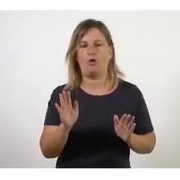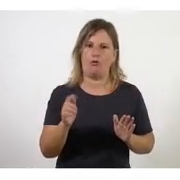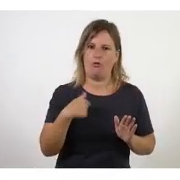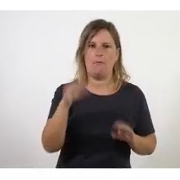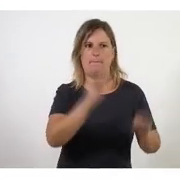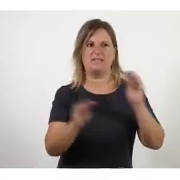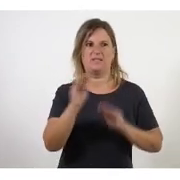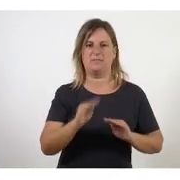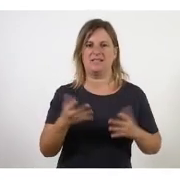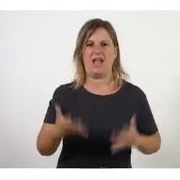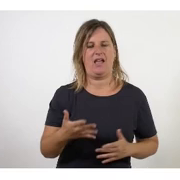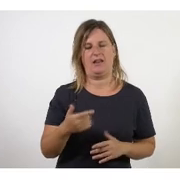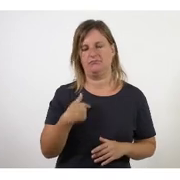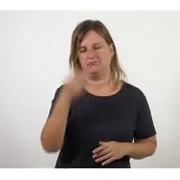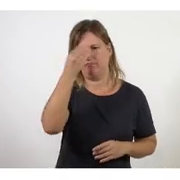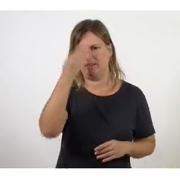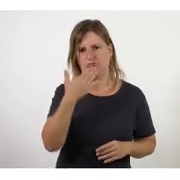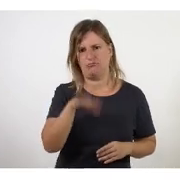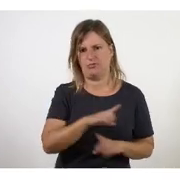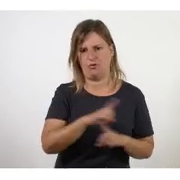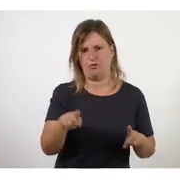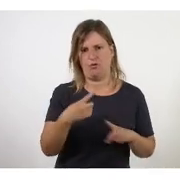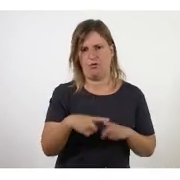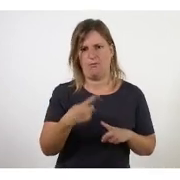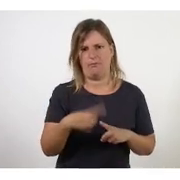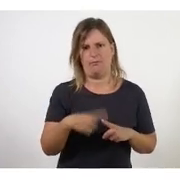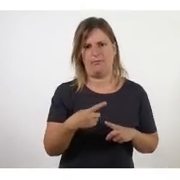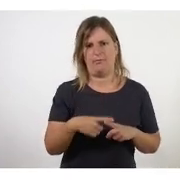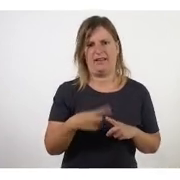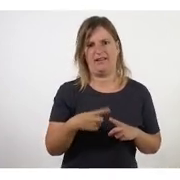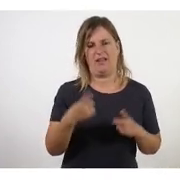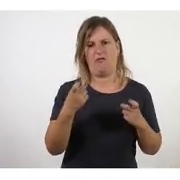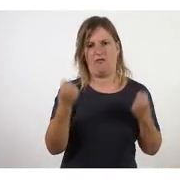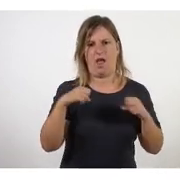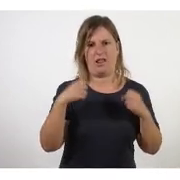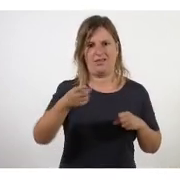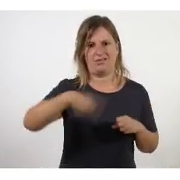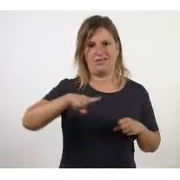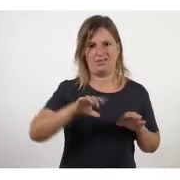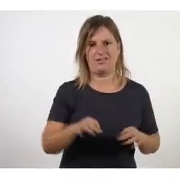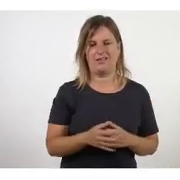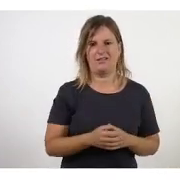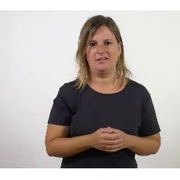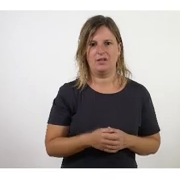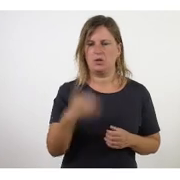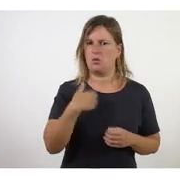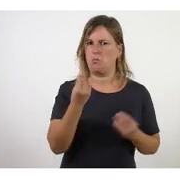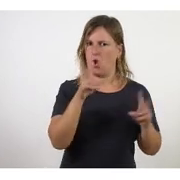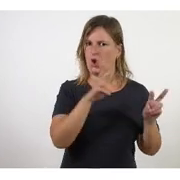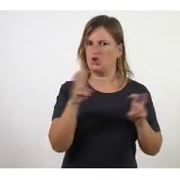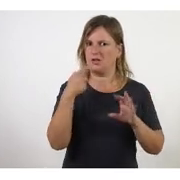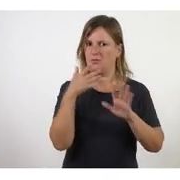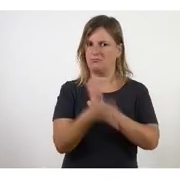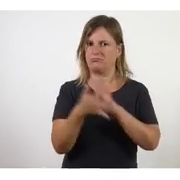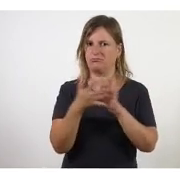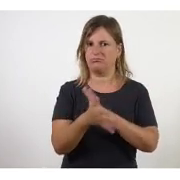no vull fer-ho en aquest estadi. No crec que estigueu en aquest estadi. Déu-n'hi-do el que hem vist aquí. Hi ha moltes cosetes i ara amb les